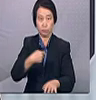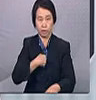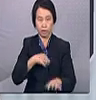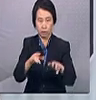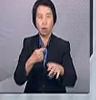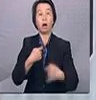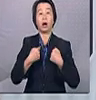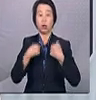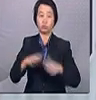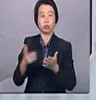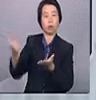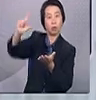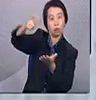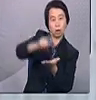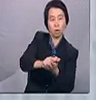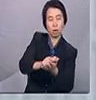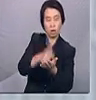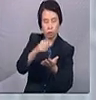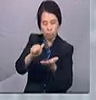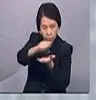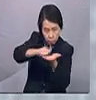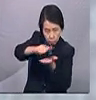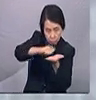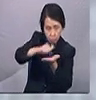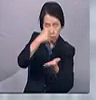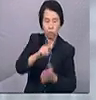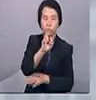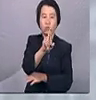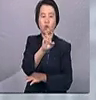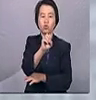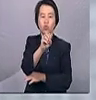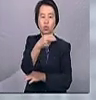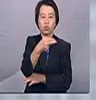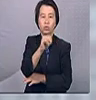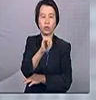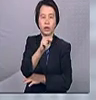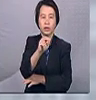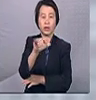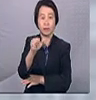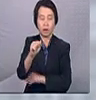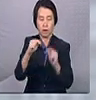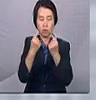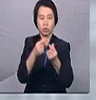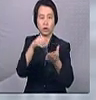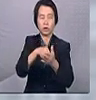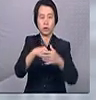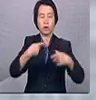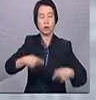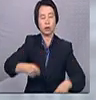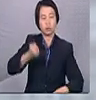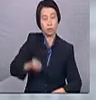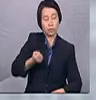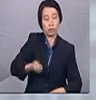upload satu saringan untuk Rohingya group, jadi di Pasar Selayang. Contohnya kita buka